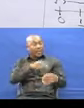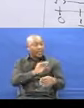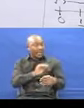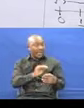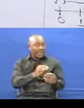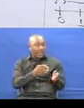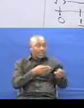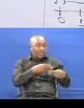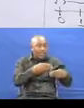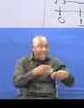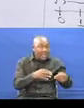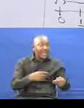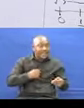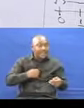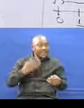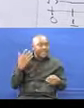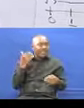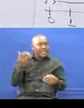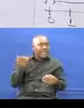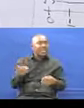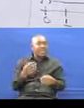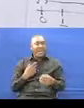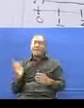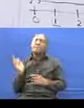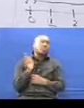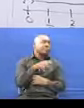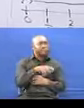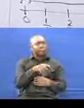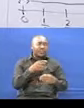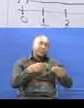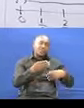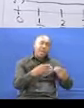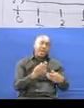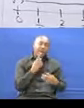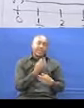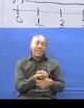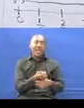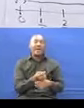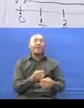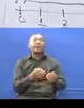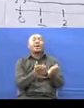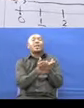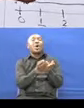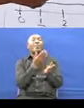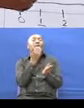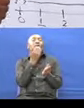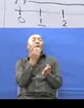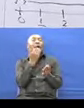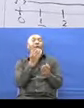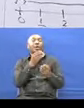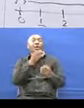Si zamani, zamani sisi kijijini tulikuwa tunaenda dukani. Ukienda dukani unasema dukani, naomba sukari nusu